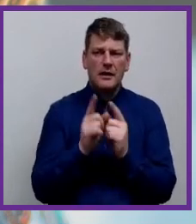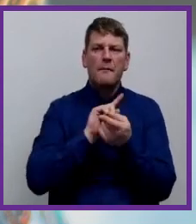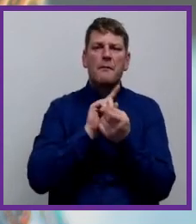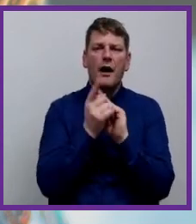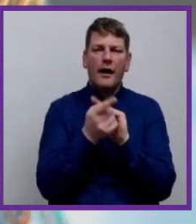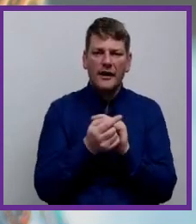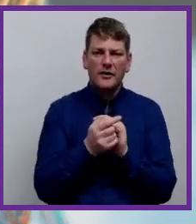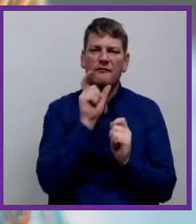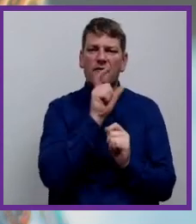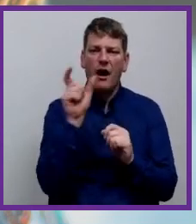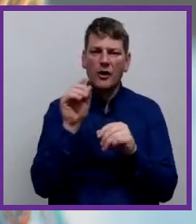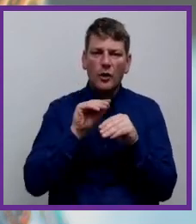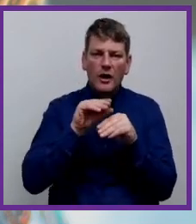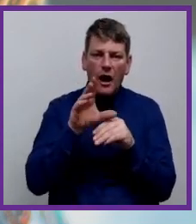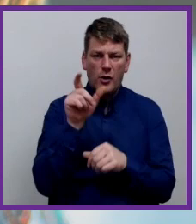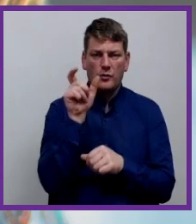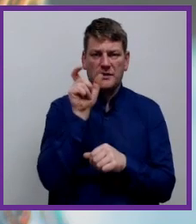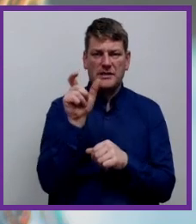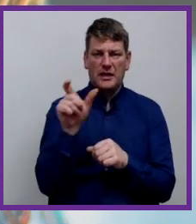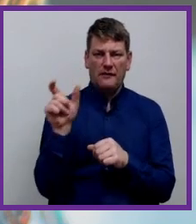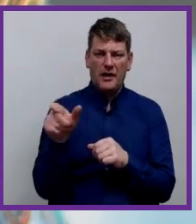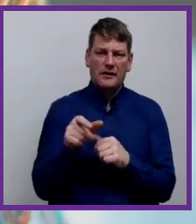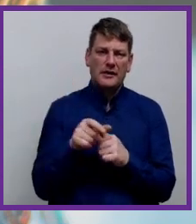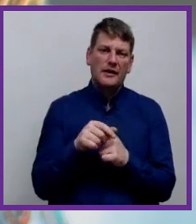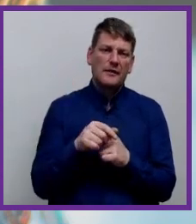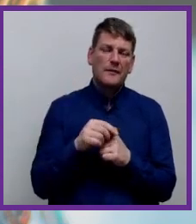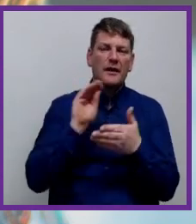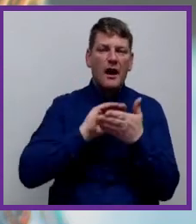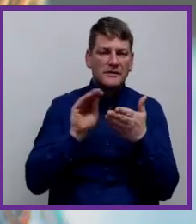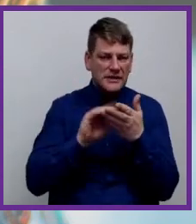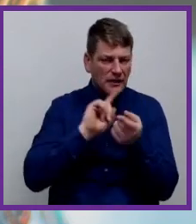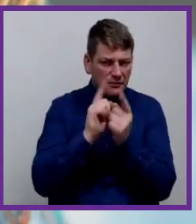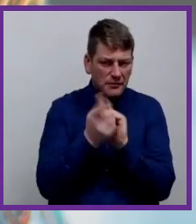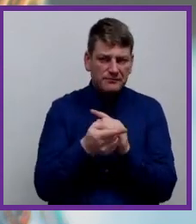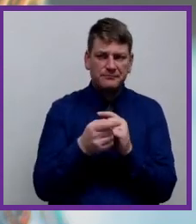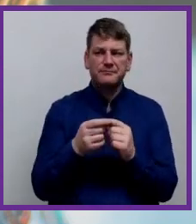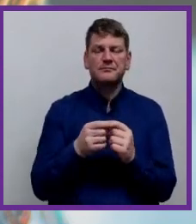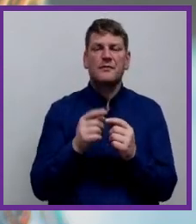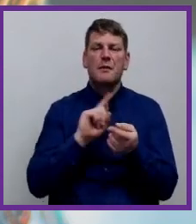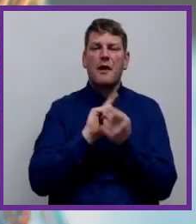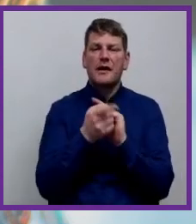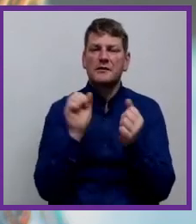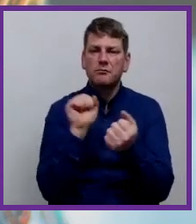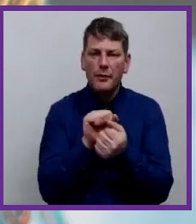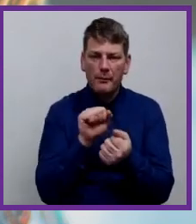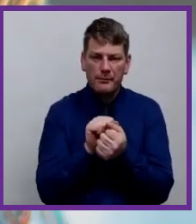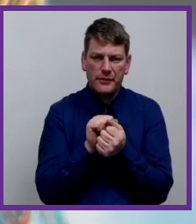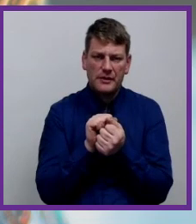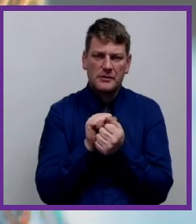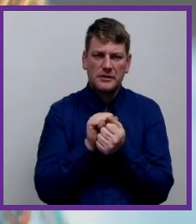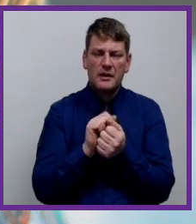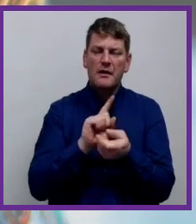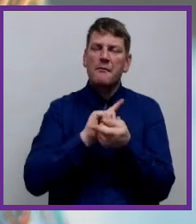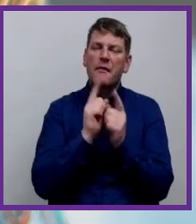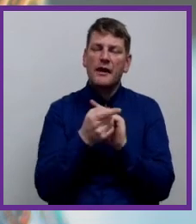vārdu krājumi cilvēkiem. Mainās rakstība, mainās papīrs. Mainās, ja